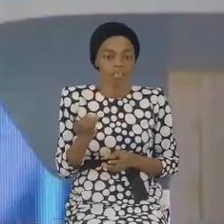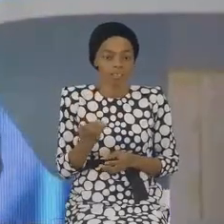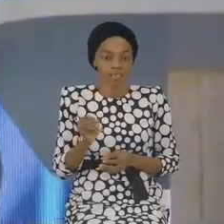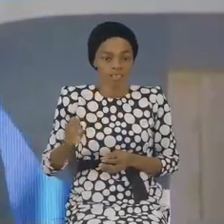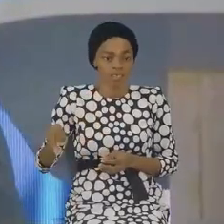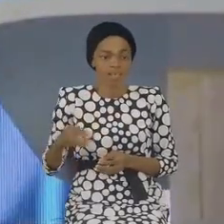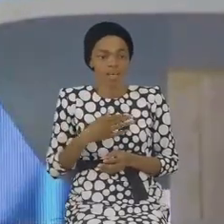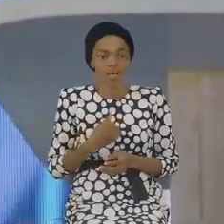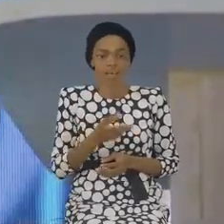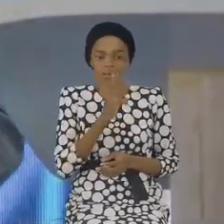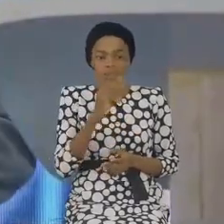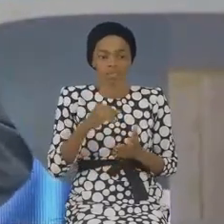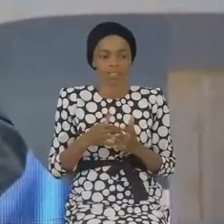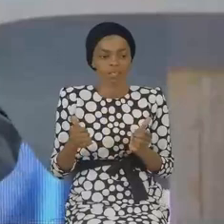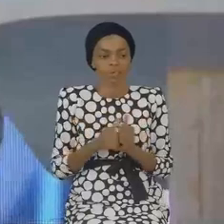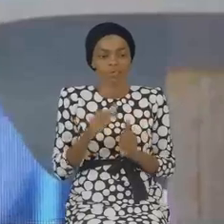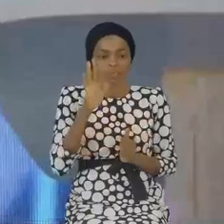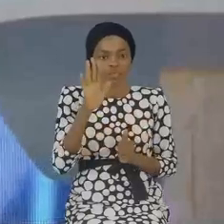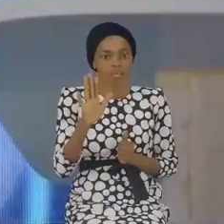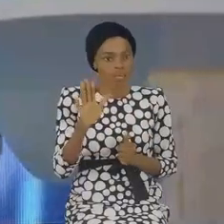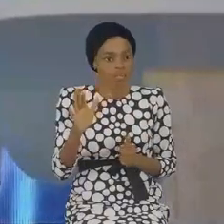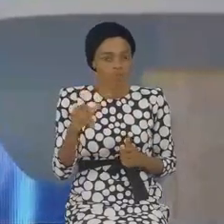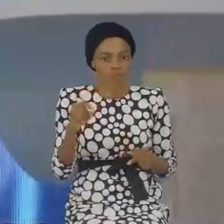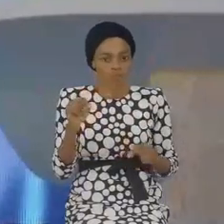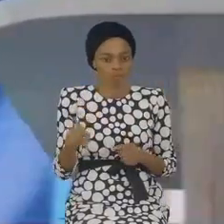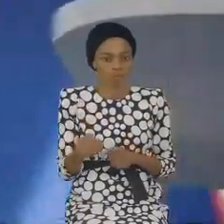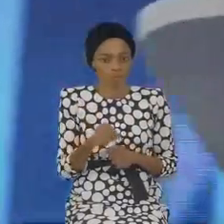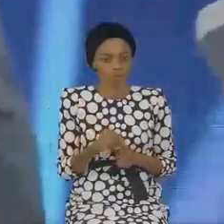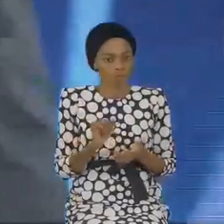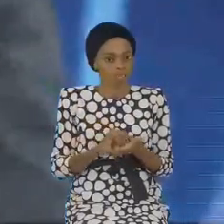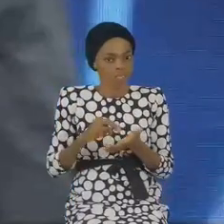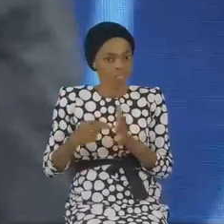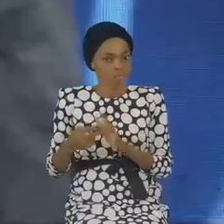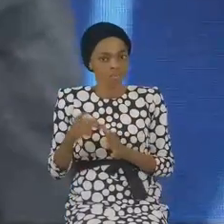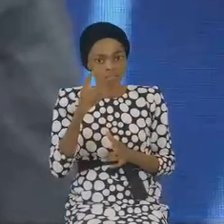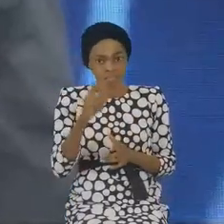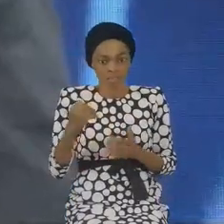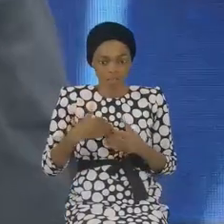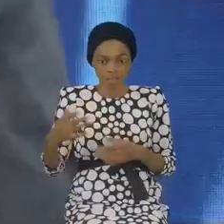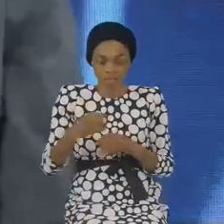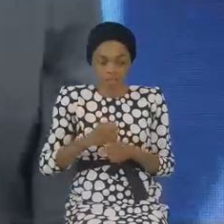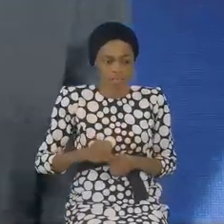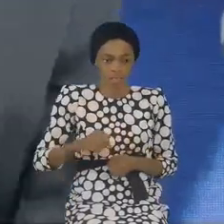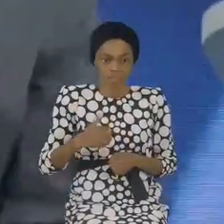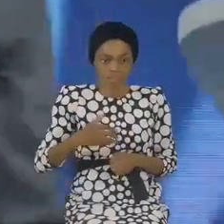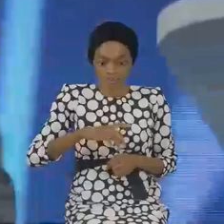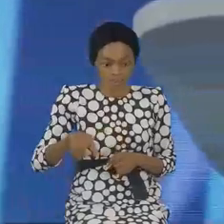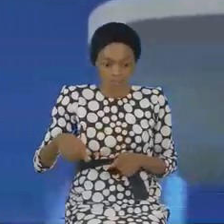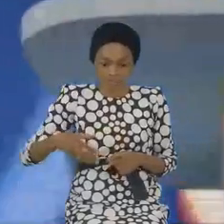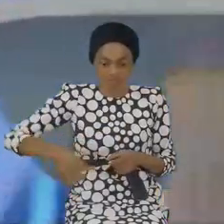champs ta semence et les arrosais avec ton pied, comme un jardin potager. Il devait prendre les semences